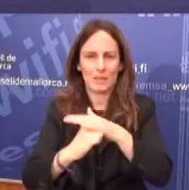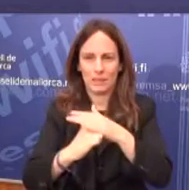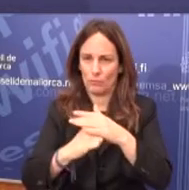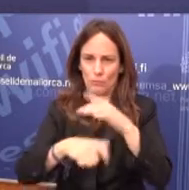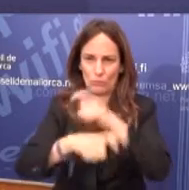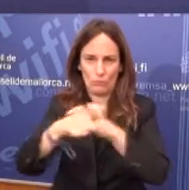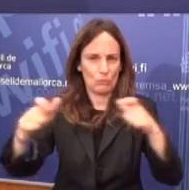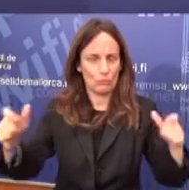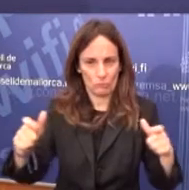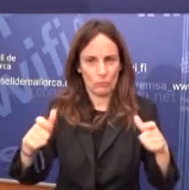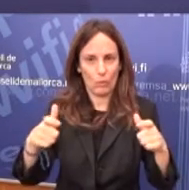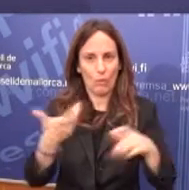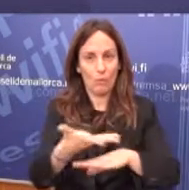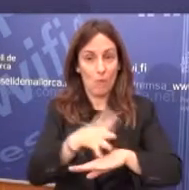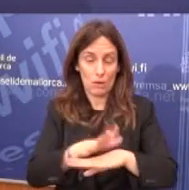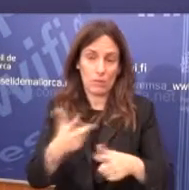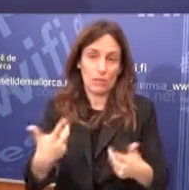que ho estan passant malament.